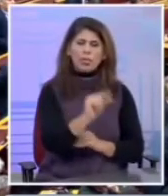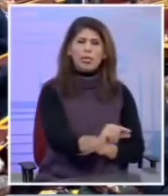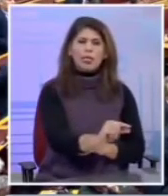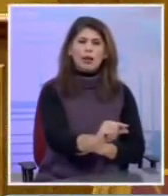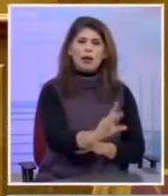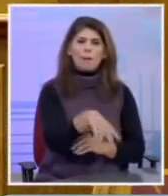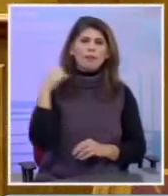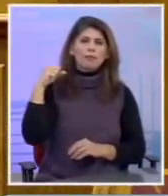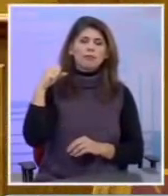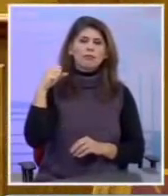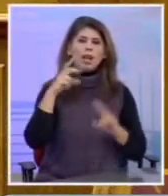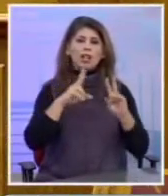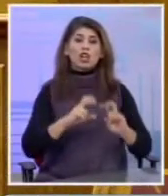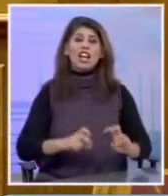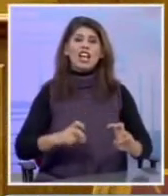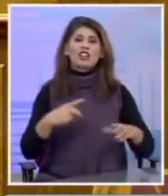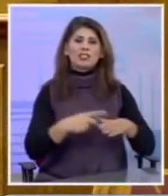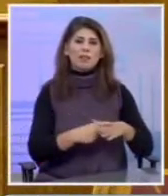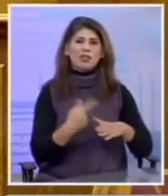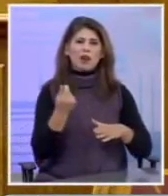αποκτήσουν τον έλεγχο των τραπεζών.